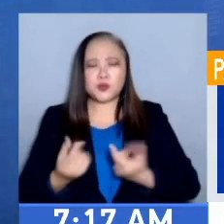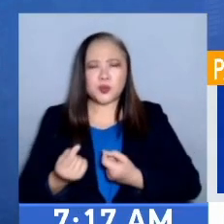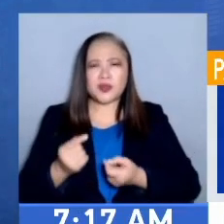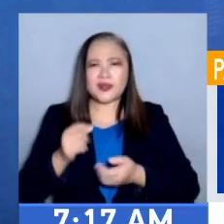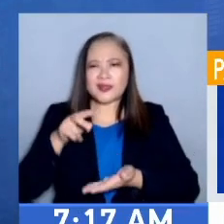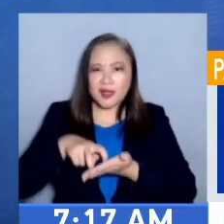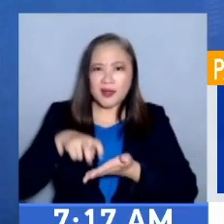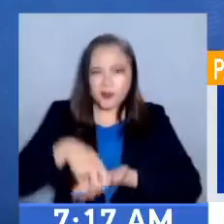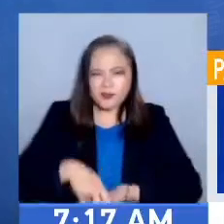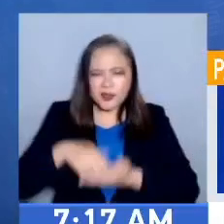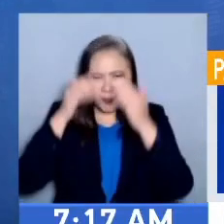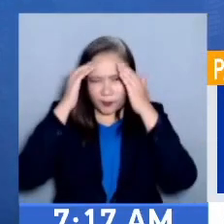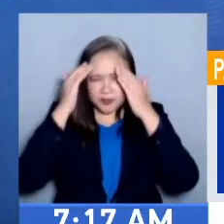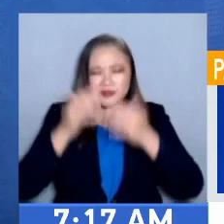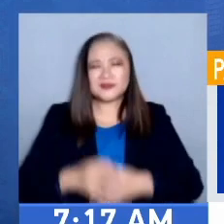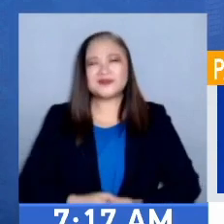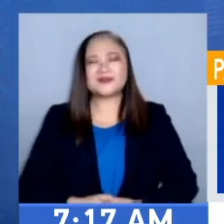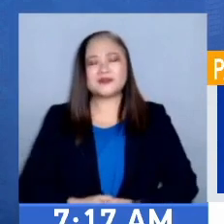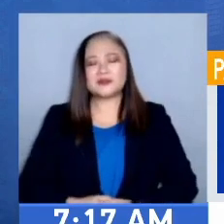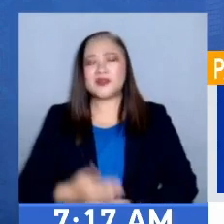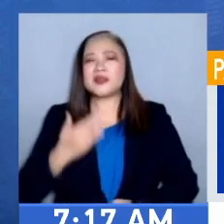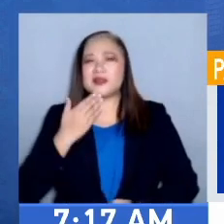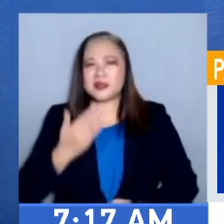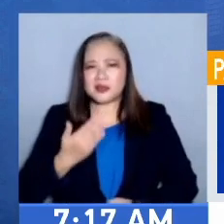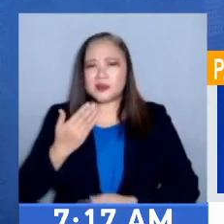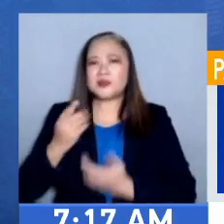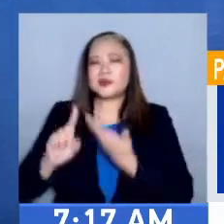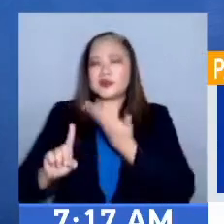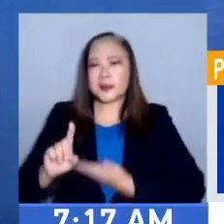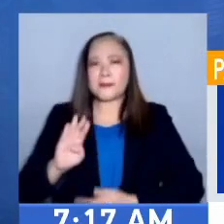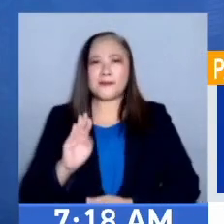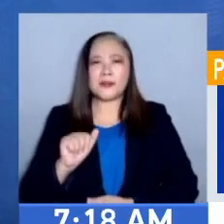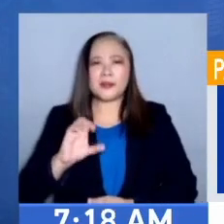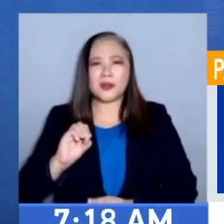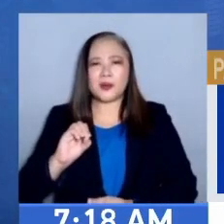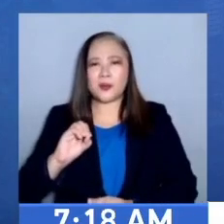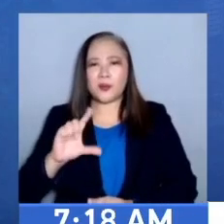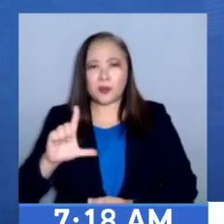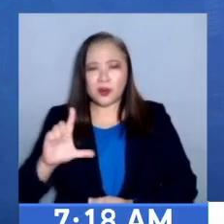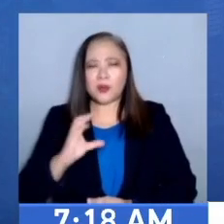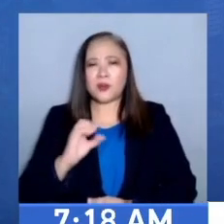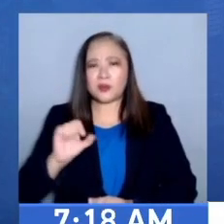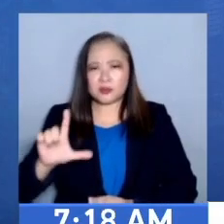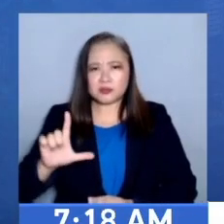Director teresito bacol Magandang umaga po sa inyo